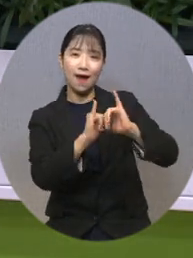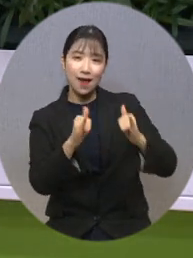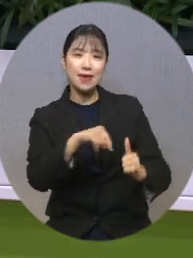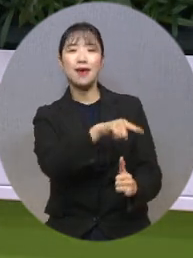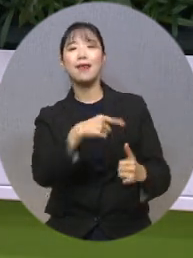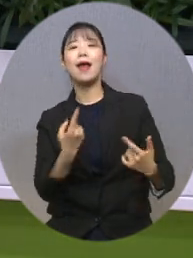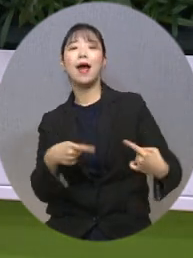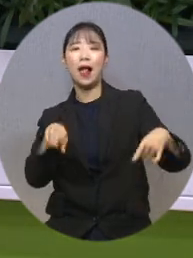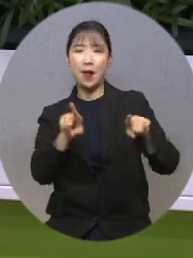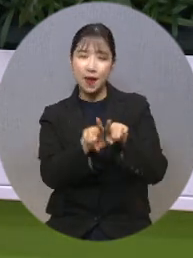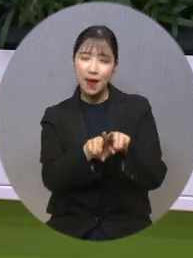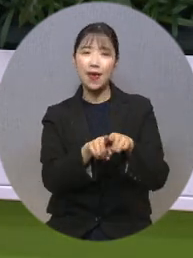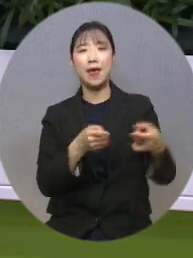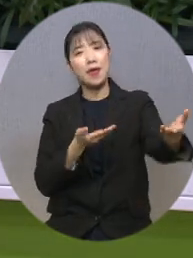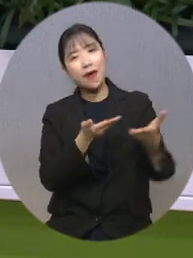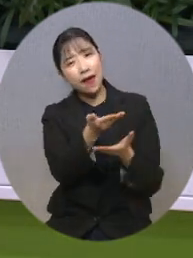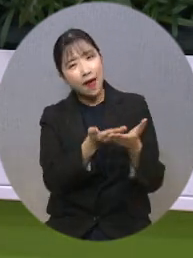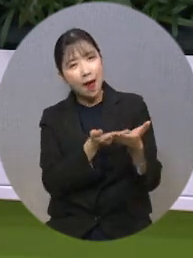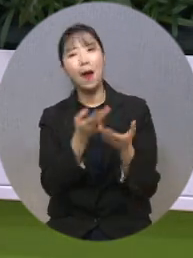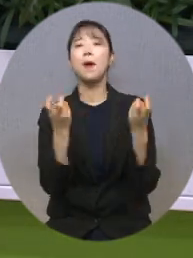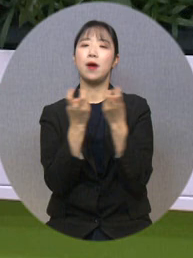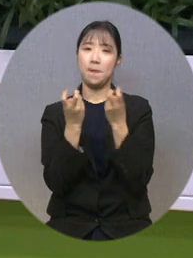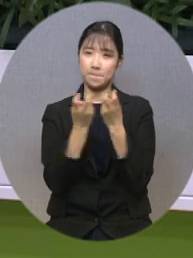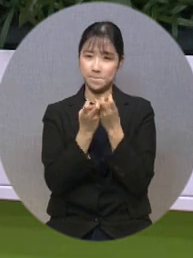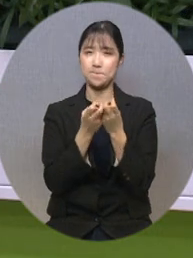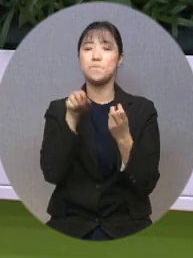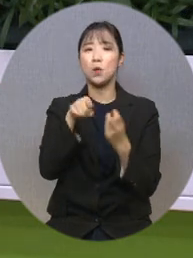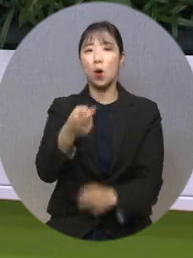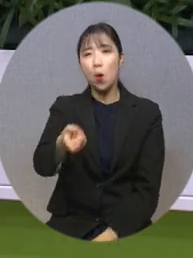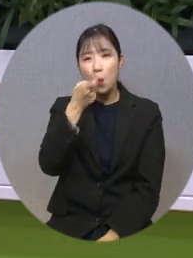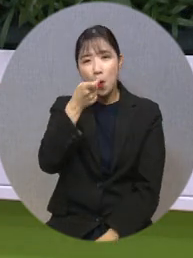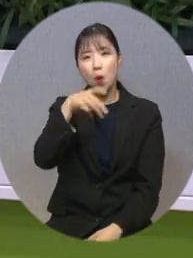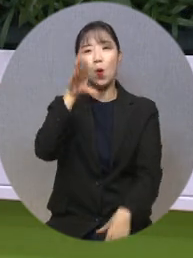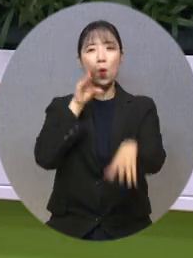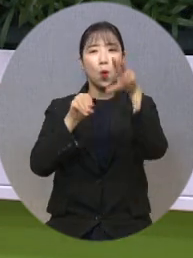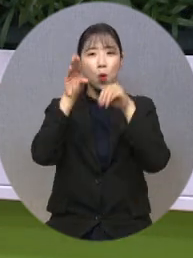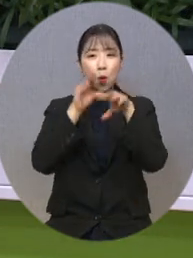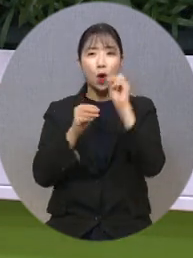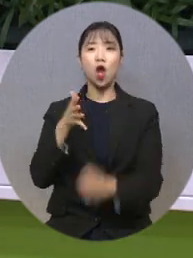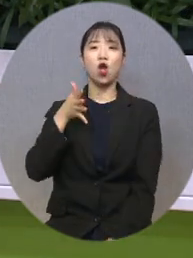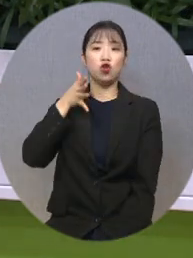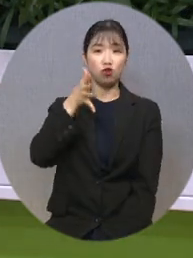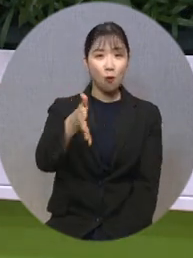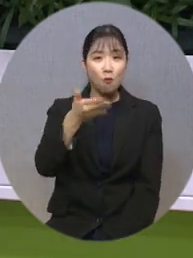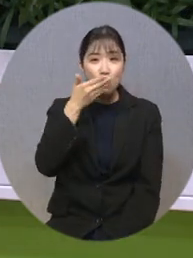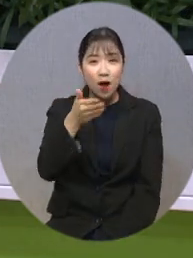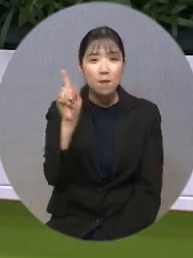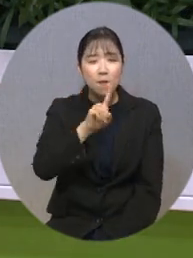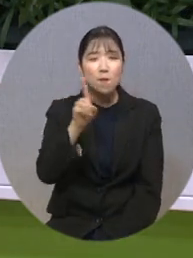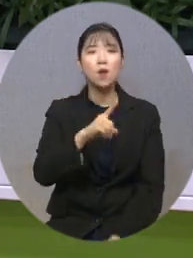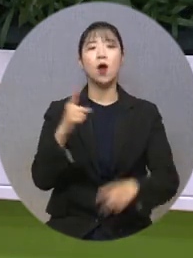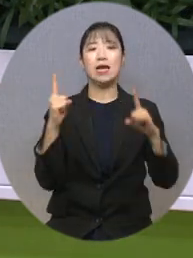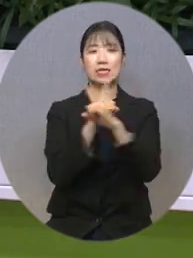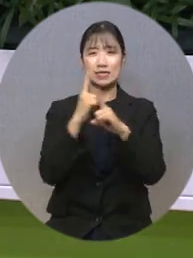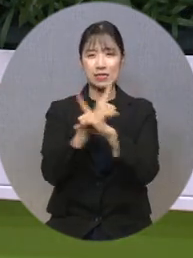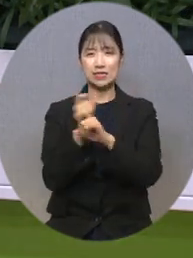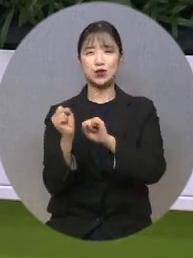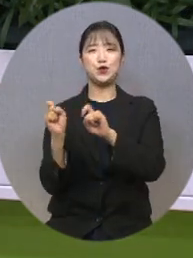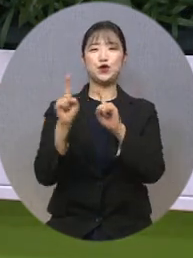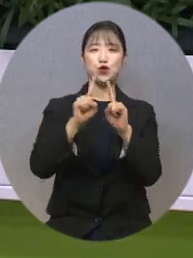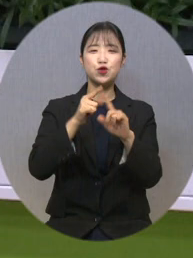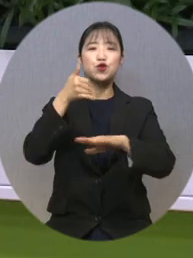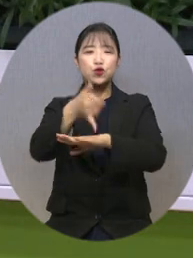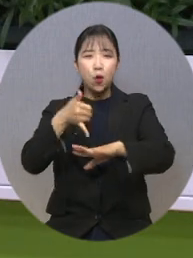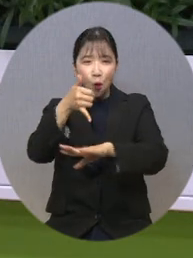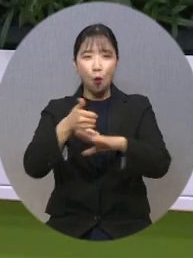장애우들과 함께 이렇게 나눌 수 있는 이런 방법들, 이런 전문가가 되시려면 치유농업 전문가 국가